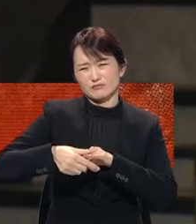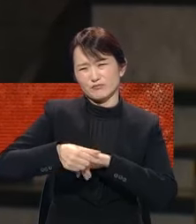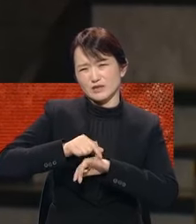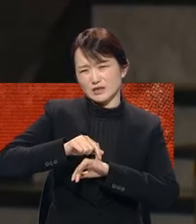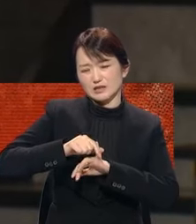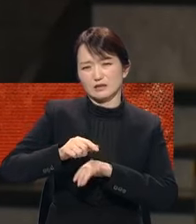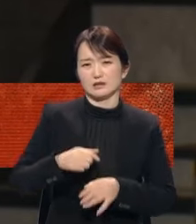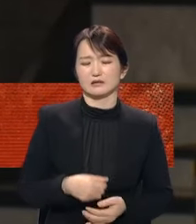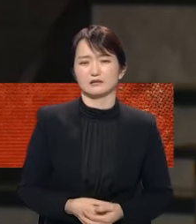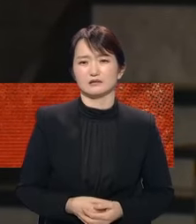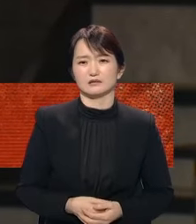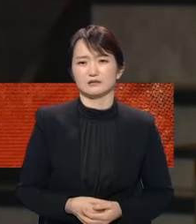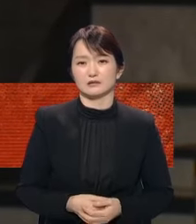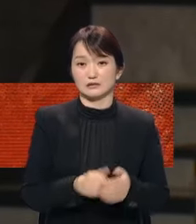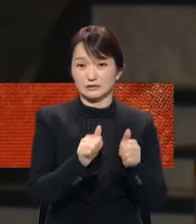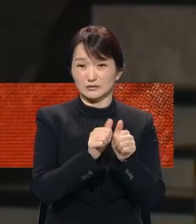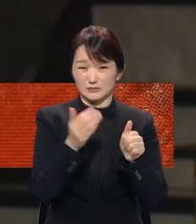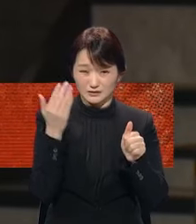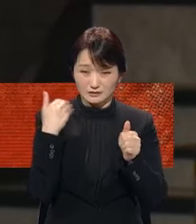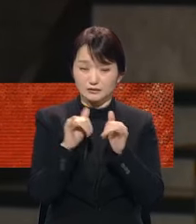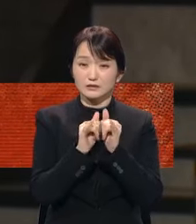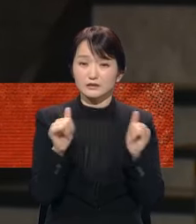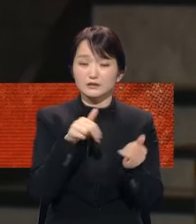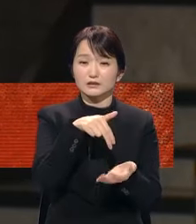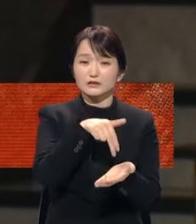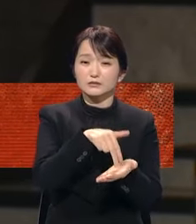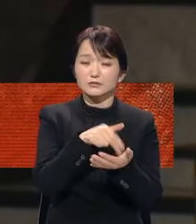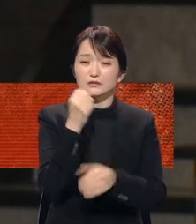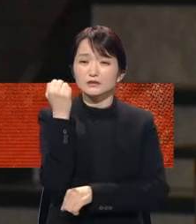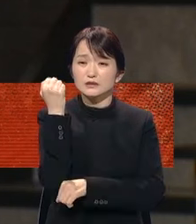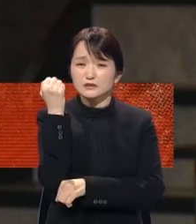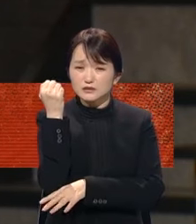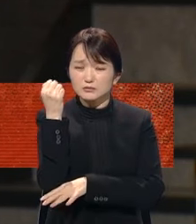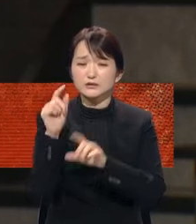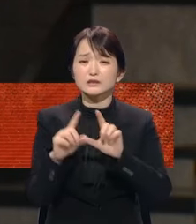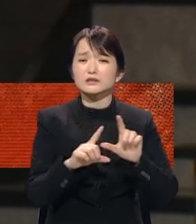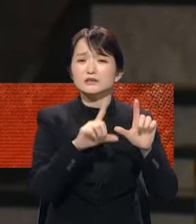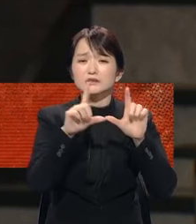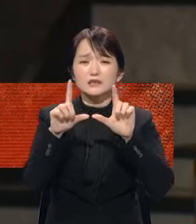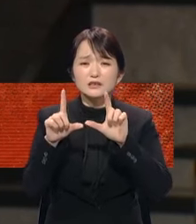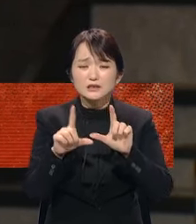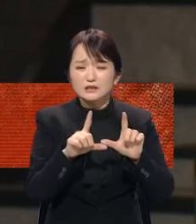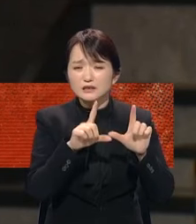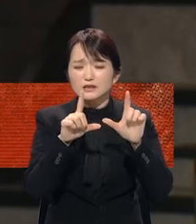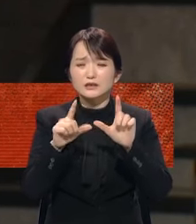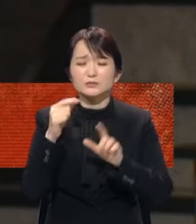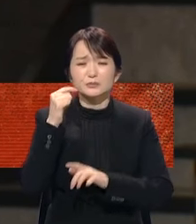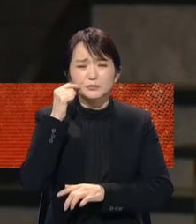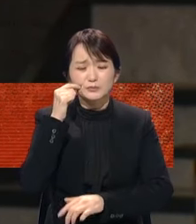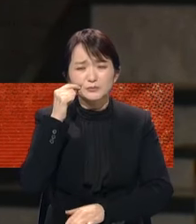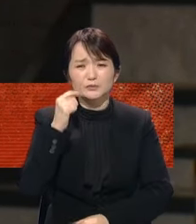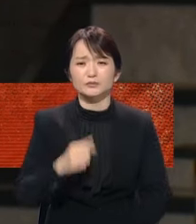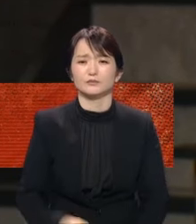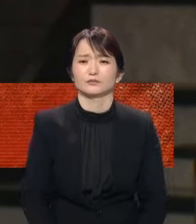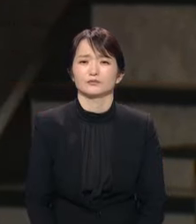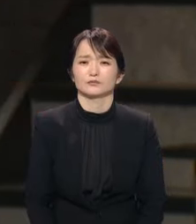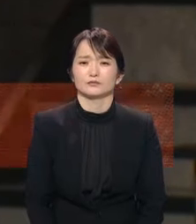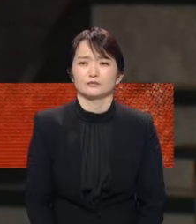이제 남성이기 이전에 인간으로서의 어떤 그 기본적인 그 생활 그 질이 상당히 떨어질 것이다라고 생각이